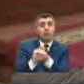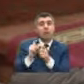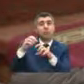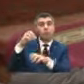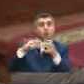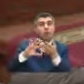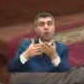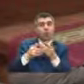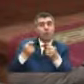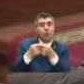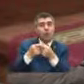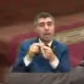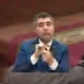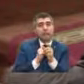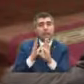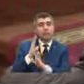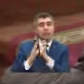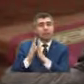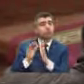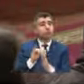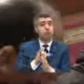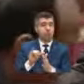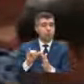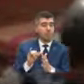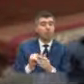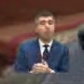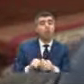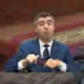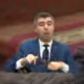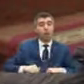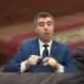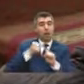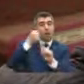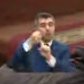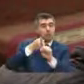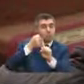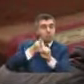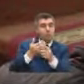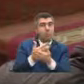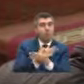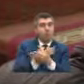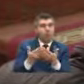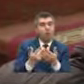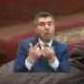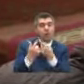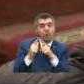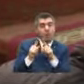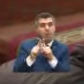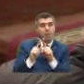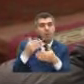الوزارة يعني في هذه المرحلة السابقة عملت على تعبئة المياه السطحية عن طريق إنجاز السدود